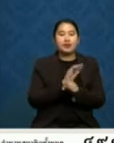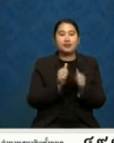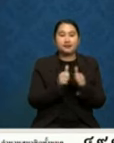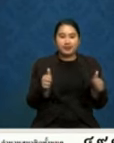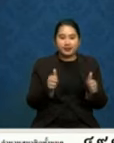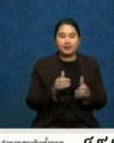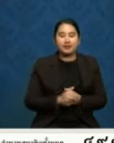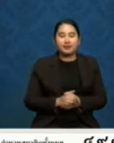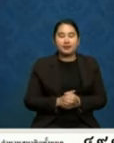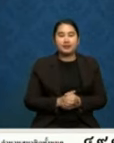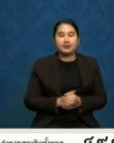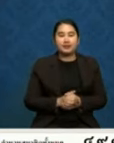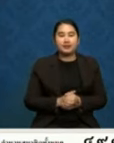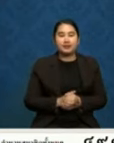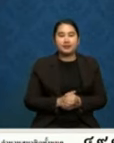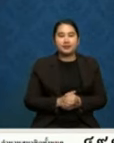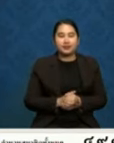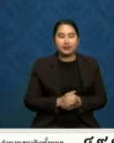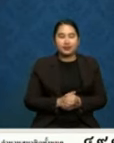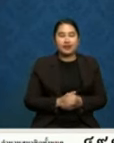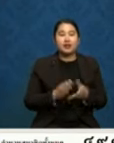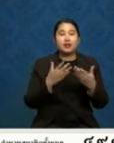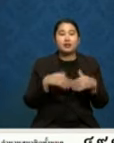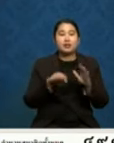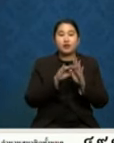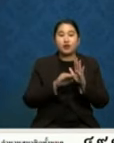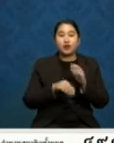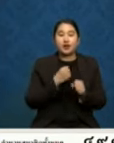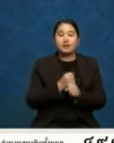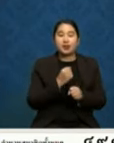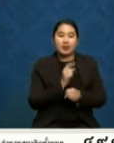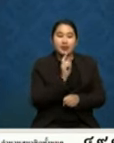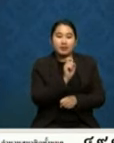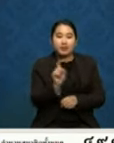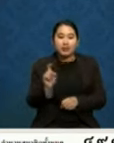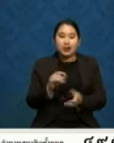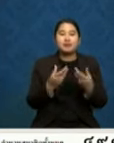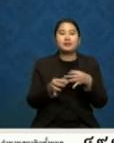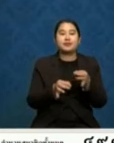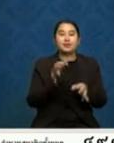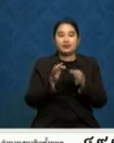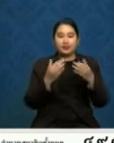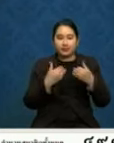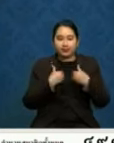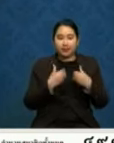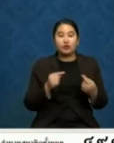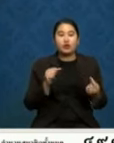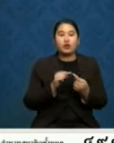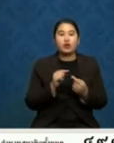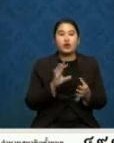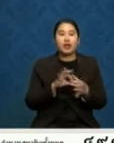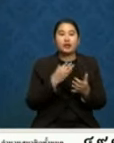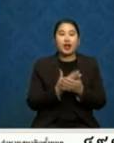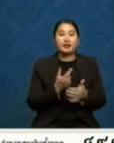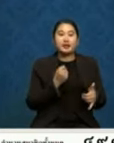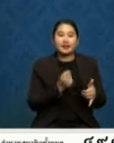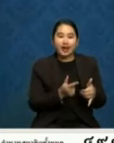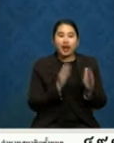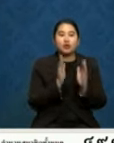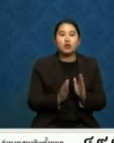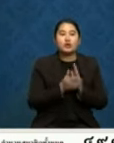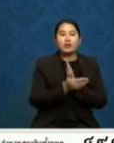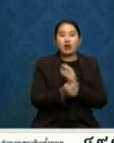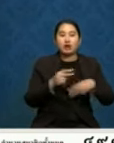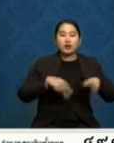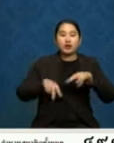อยู่แล้วนะครับอันนี้ก็เป็นกลไกที่เราได้มีการสอบถามมาและได้รับคำชี้แจงในส่วนของการจ้างผู้เชี่ยวชาญในการดูแล